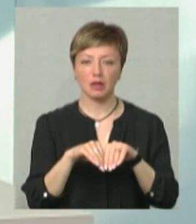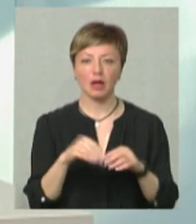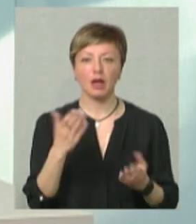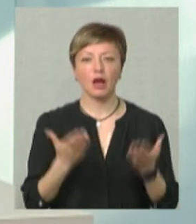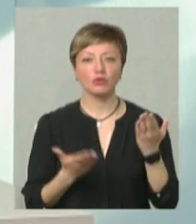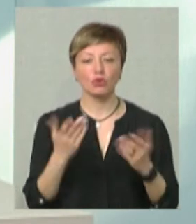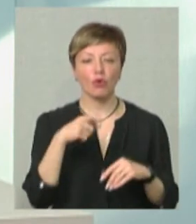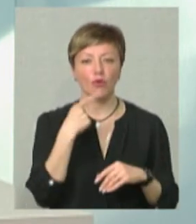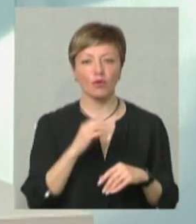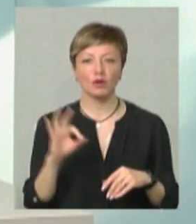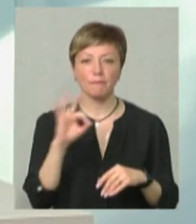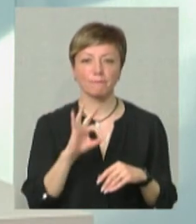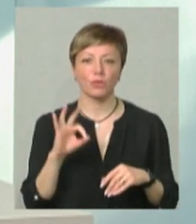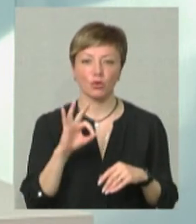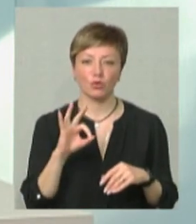Якщо говорити про